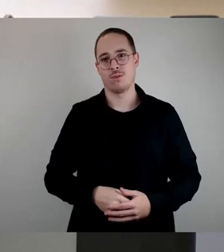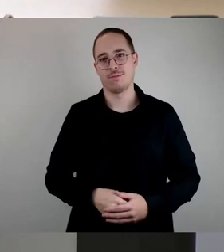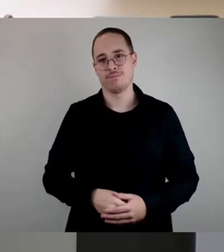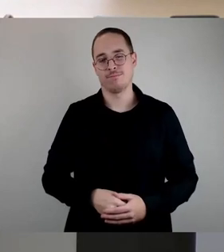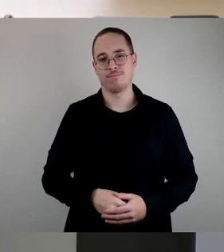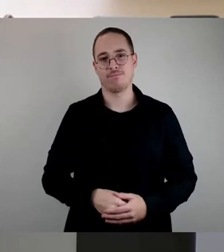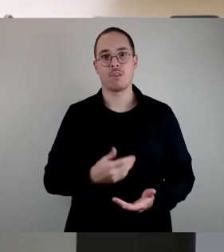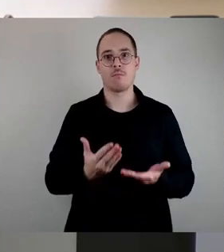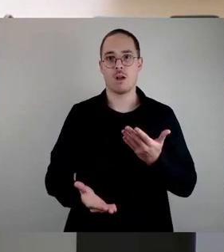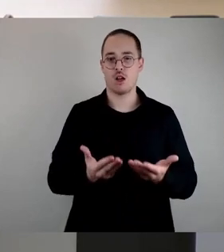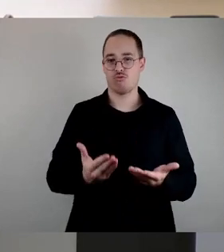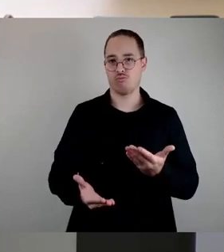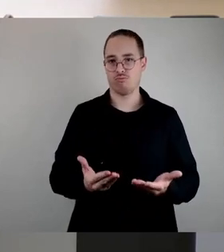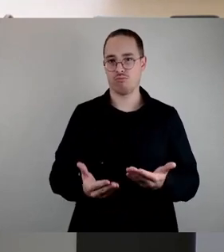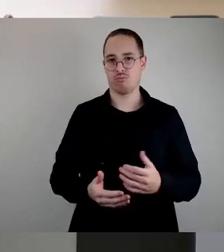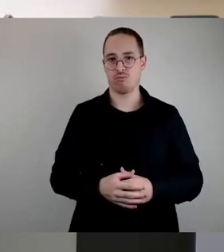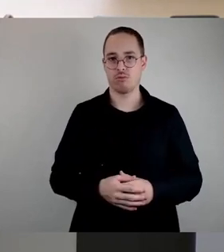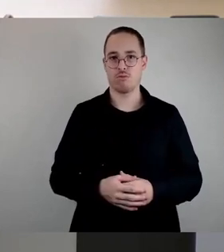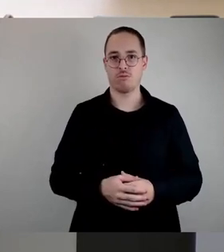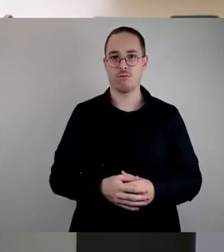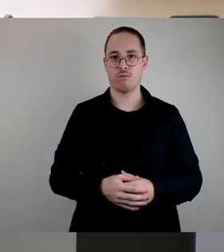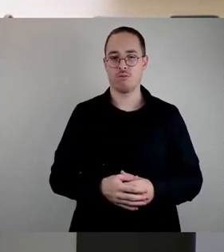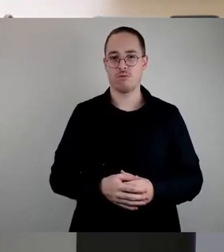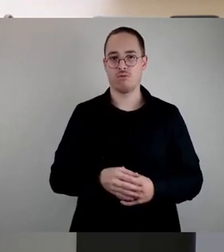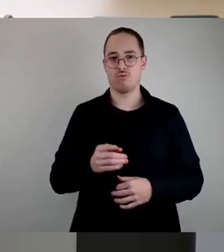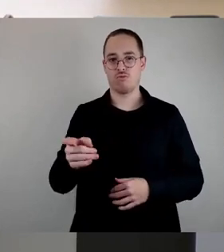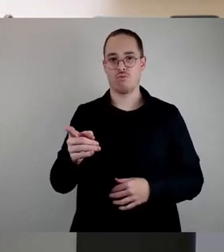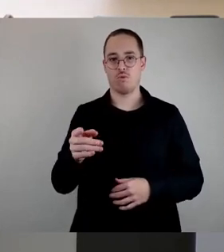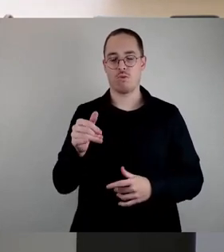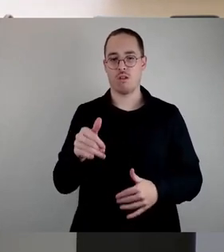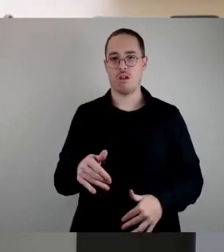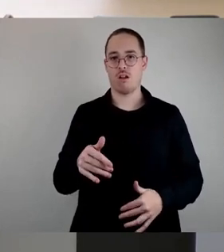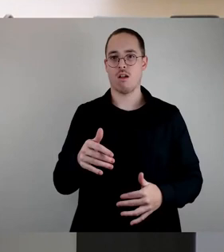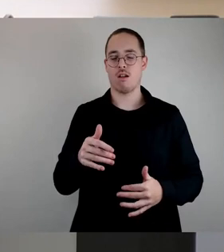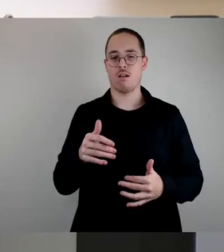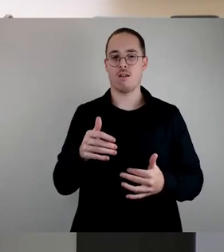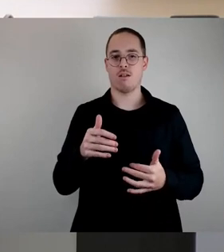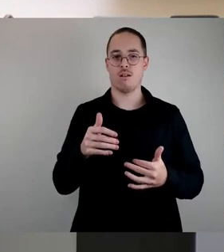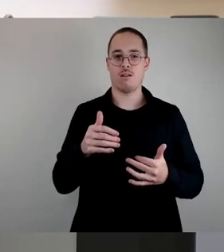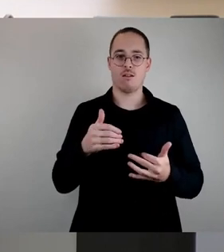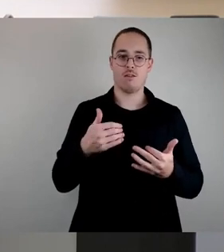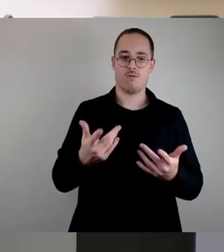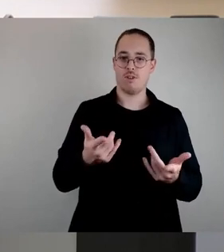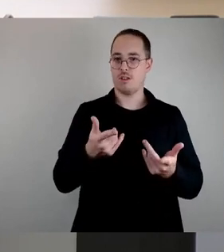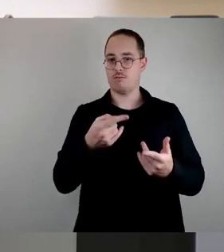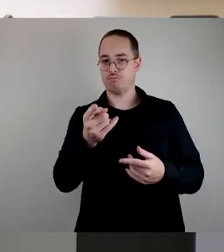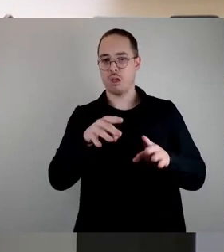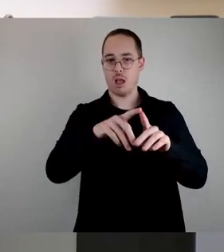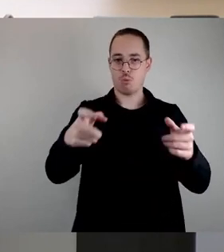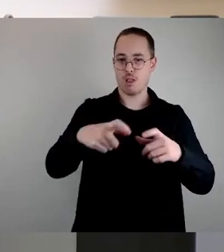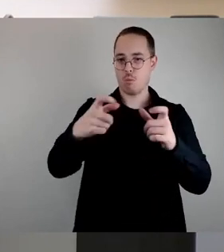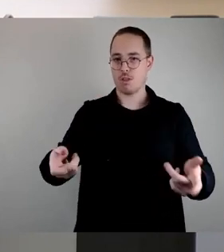die könnte auf der Pieschner Seite sich in den Gebäudebestand einordnen, sodass nichts abgerissen wird. Eine